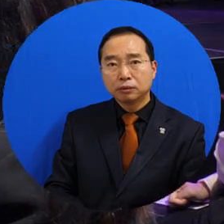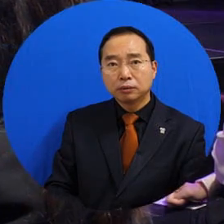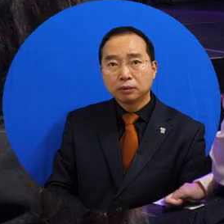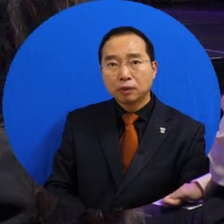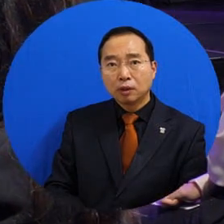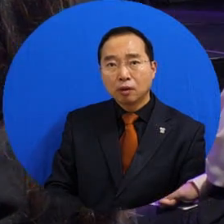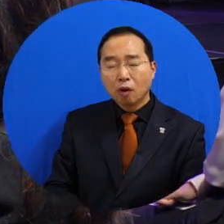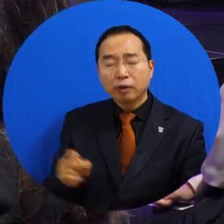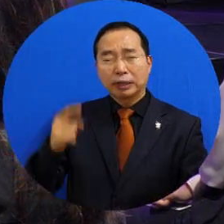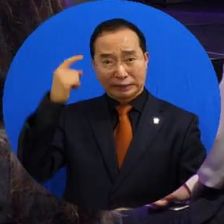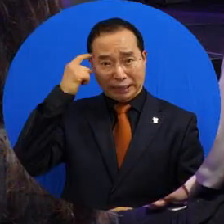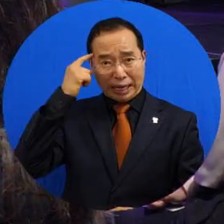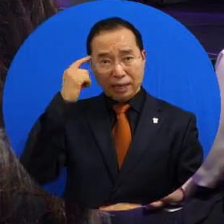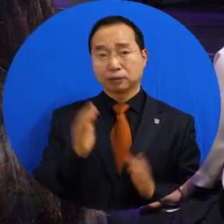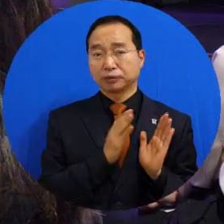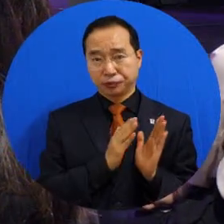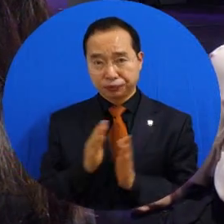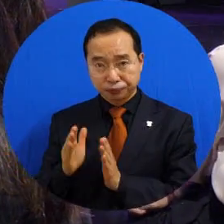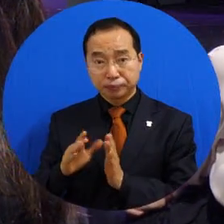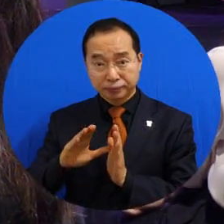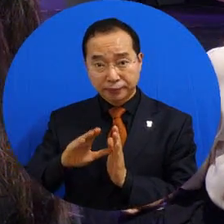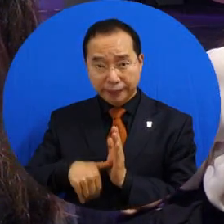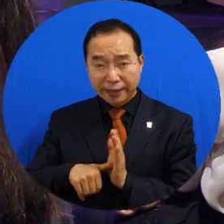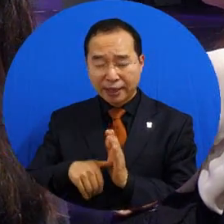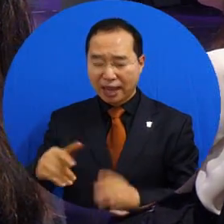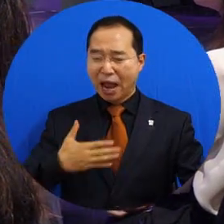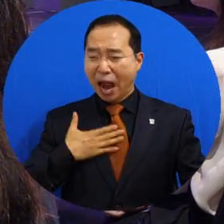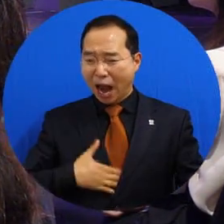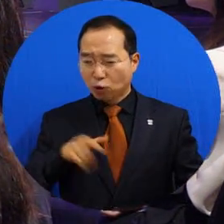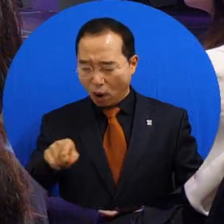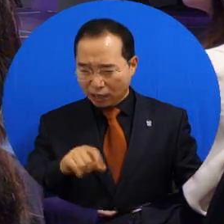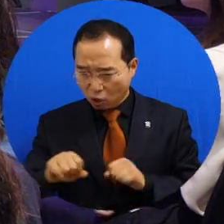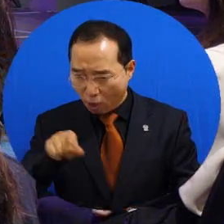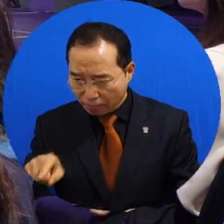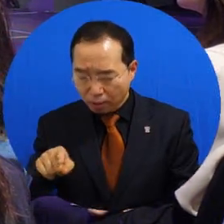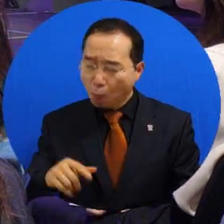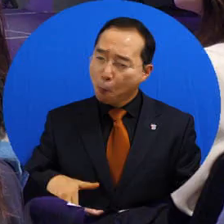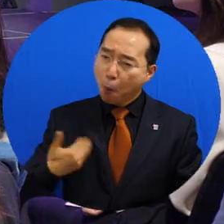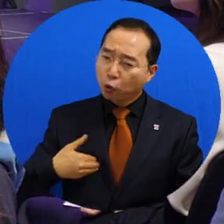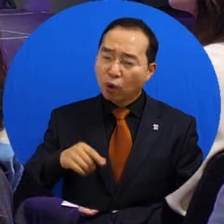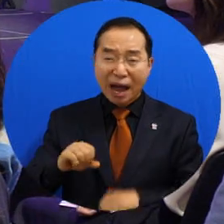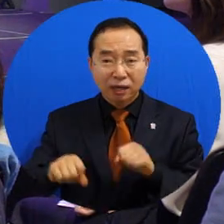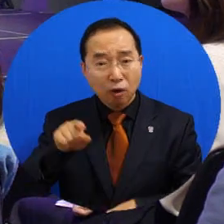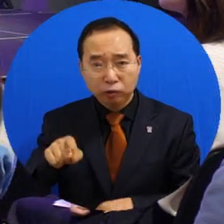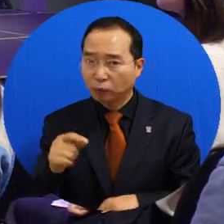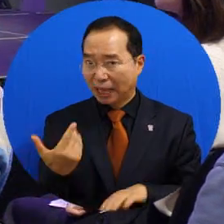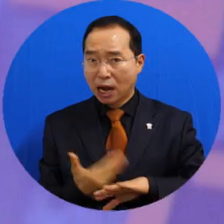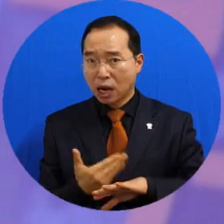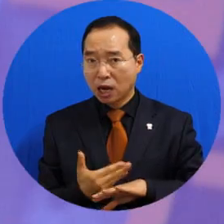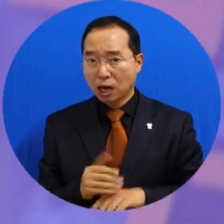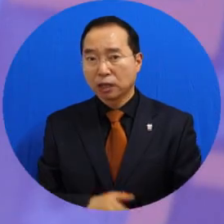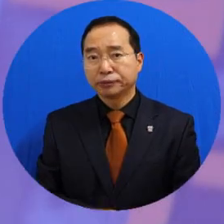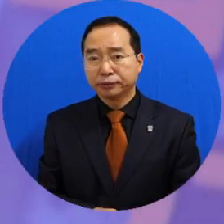어떤 개념화를 정립을 할 때 그걸 알고 하는 거랑 모르고 하는 거랑 굉장히 다르잖아요.